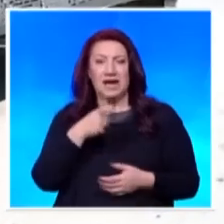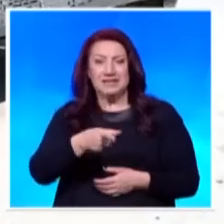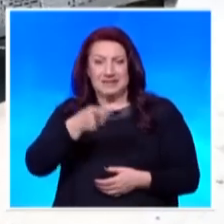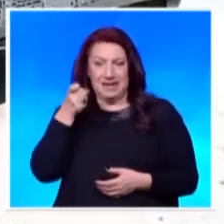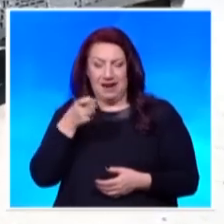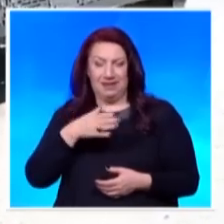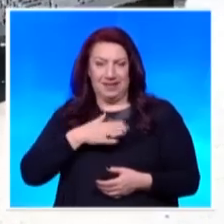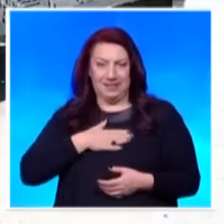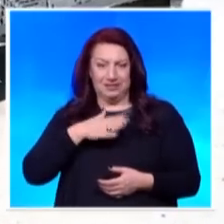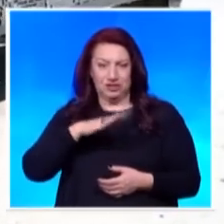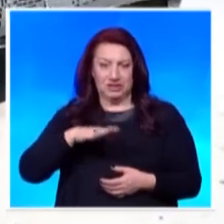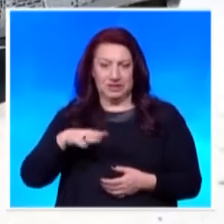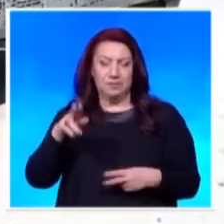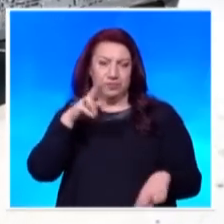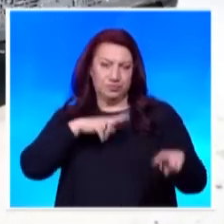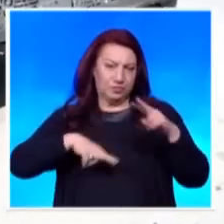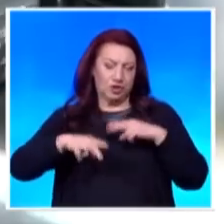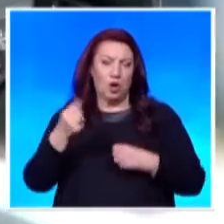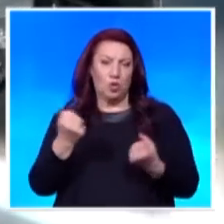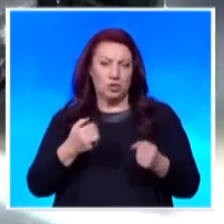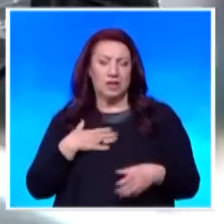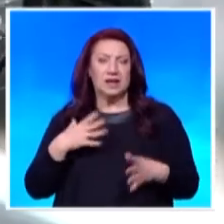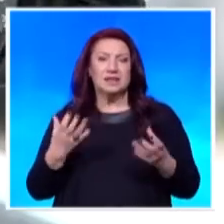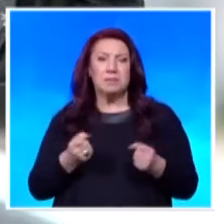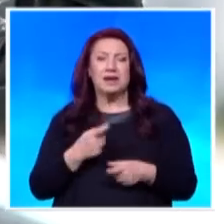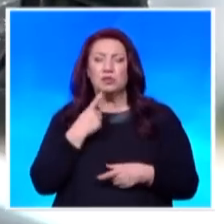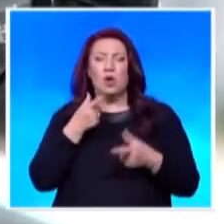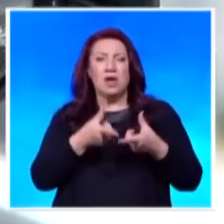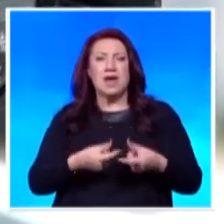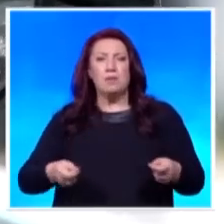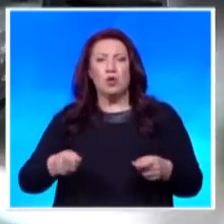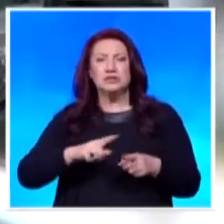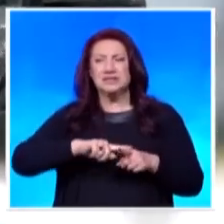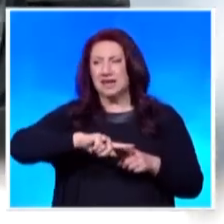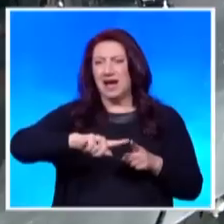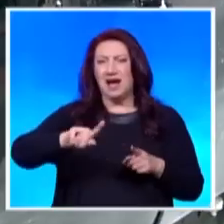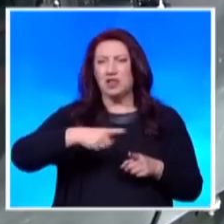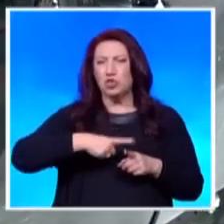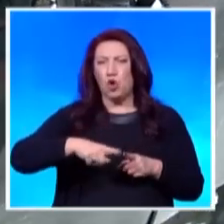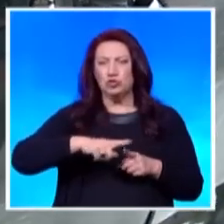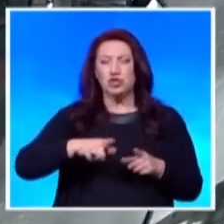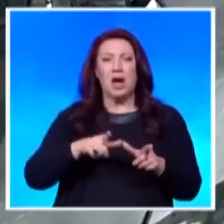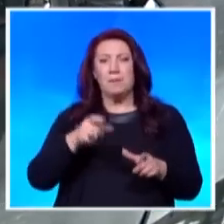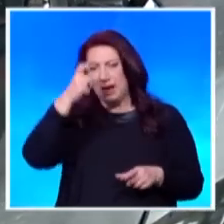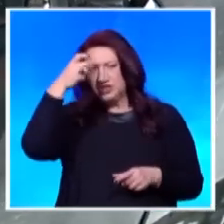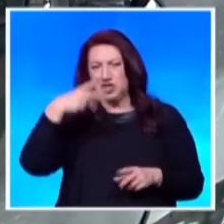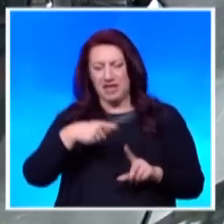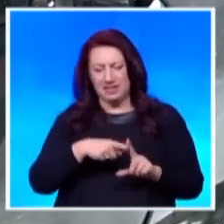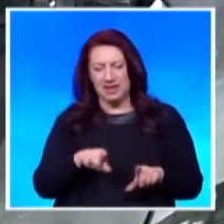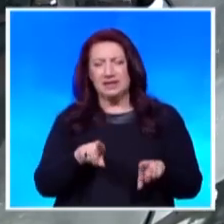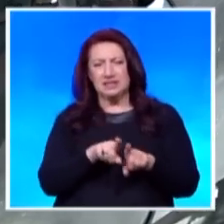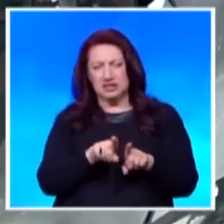При обиска в колата са открити мачете и регистрационни табели от друг автомобил. У него и в дома му полицията намира марихуана